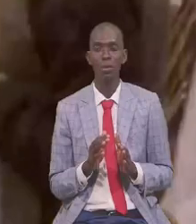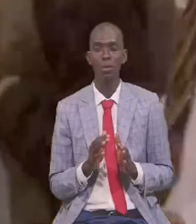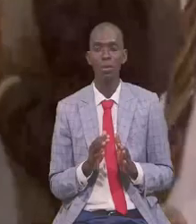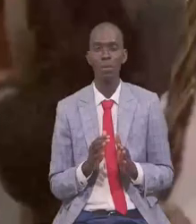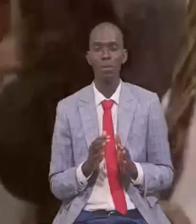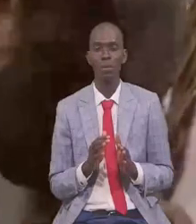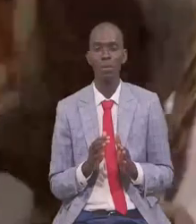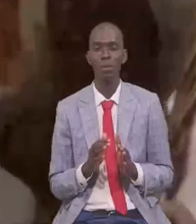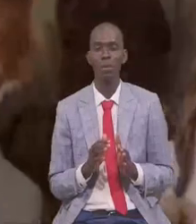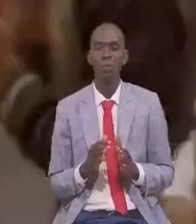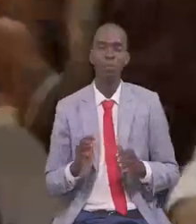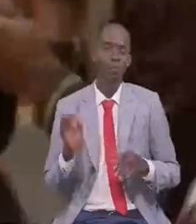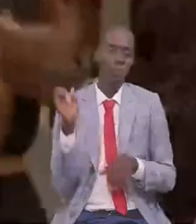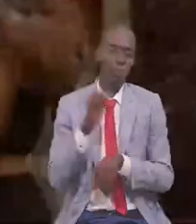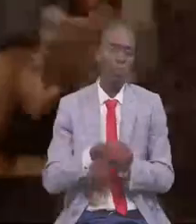Vainc les tentations